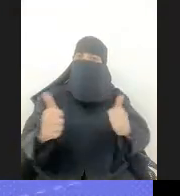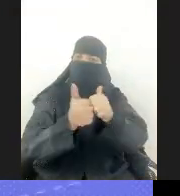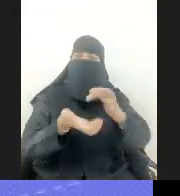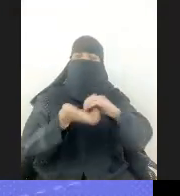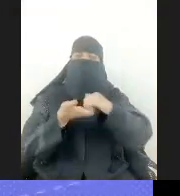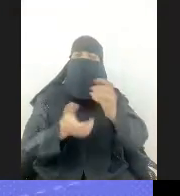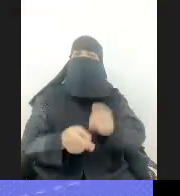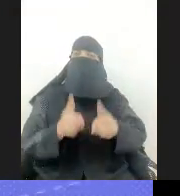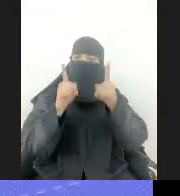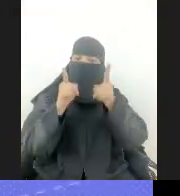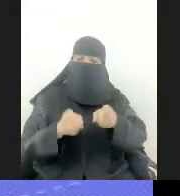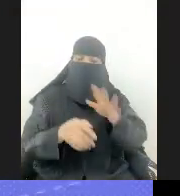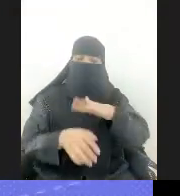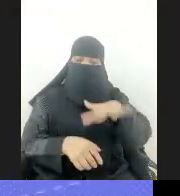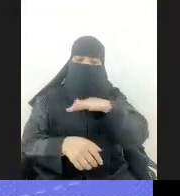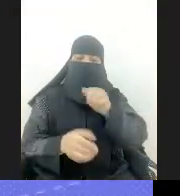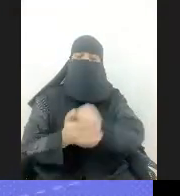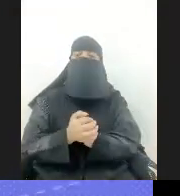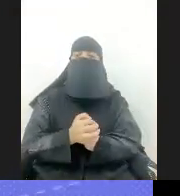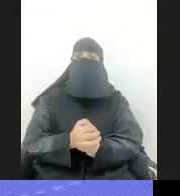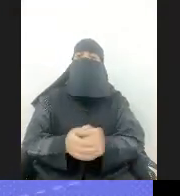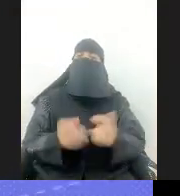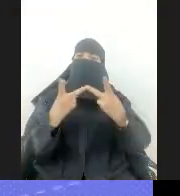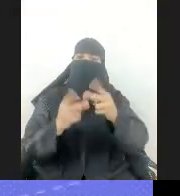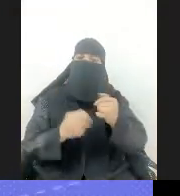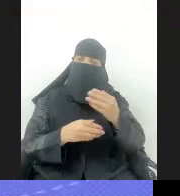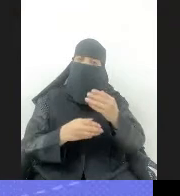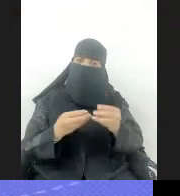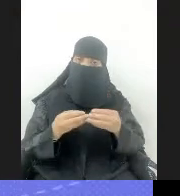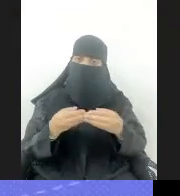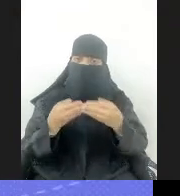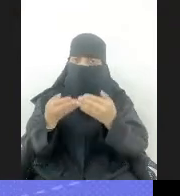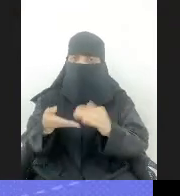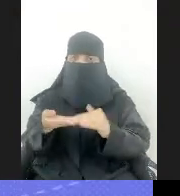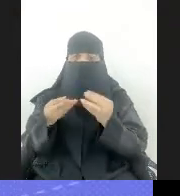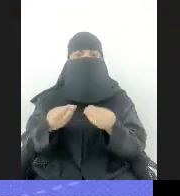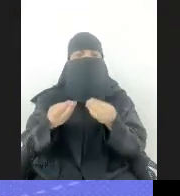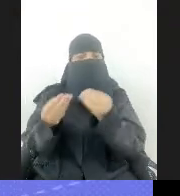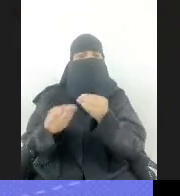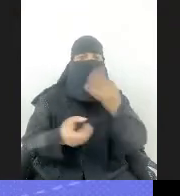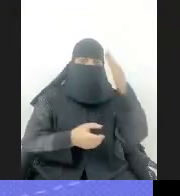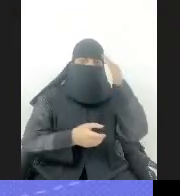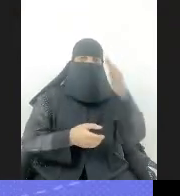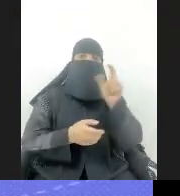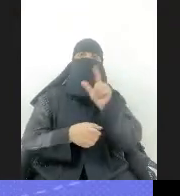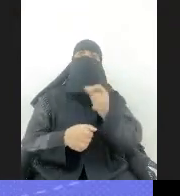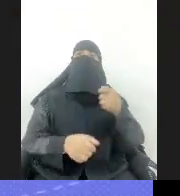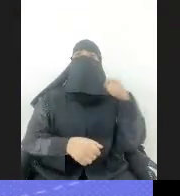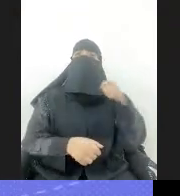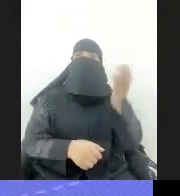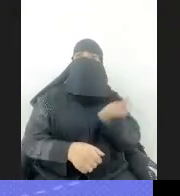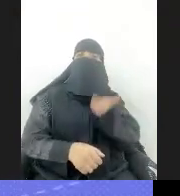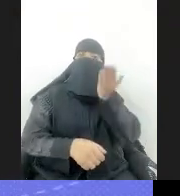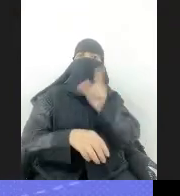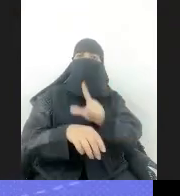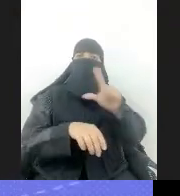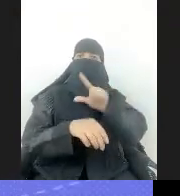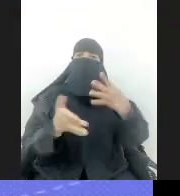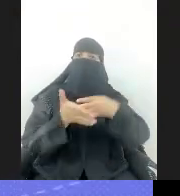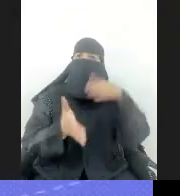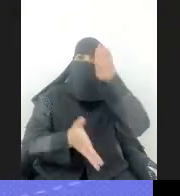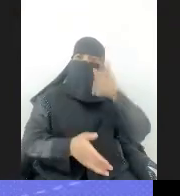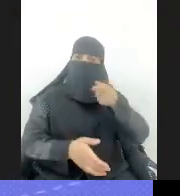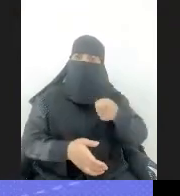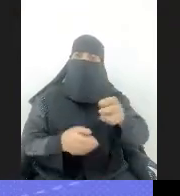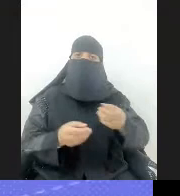أجمعين. بداية نتقدم بعظيم الشكر وجزيل الامتنان إلى معالي رئيس جامعة الملك خالد على رعايته لهذا